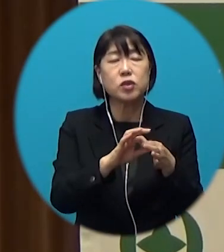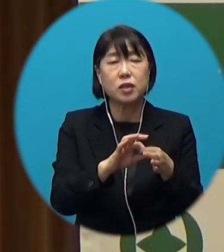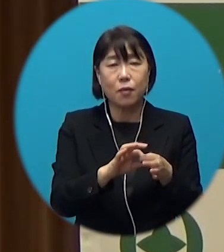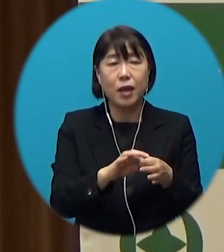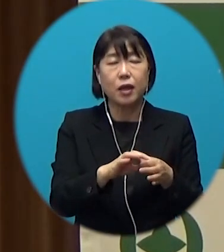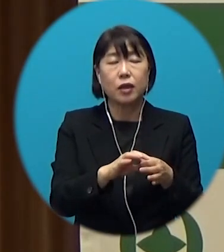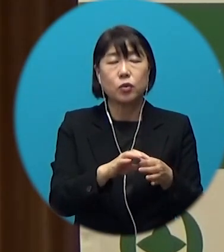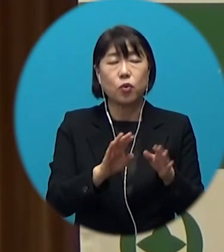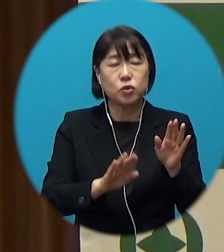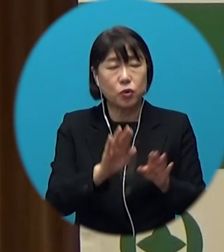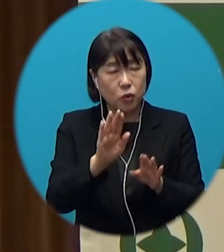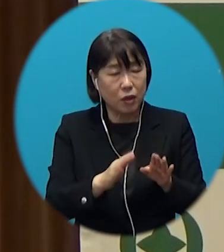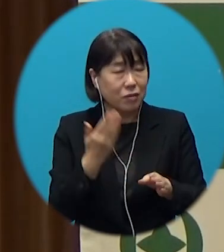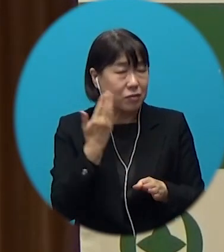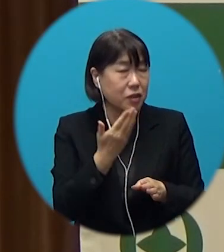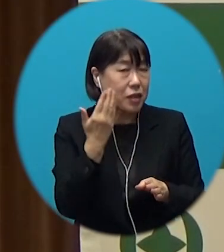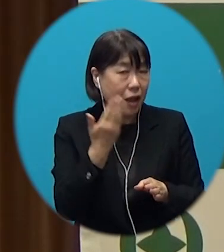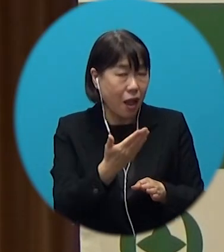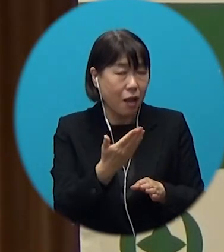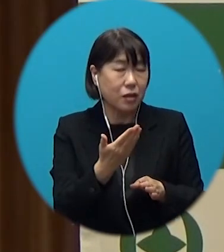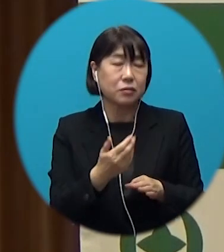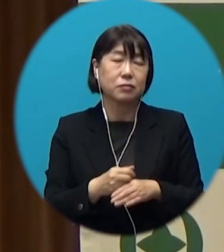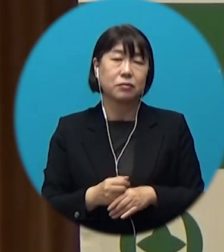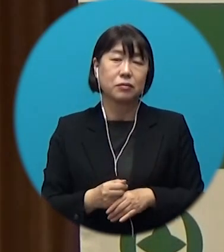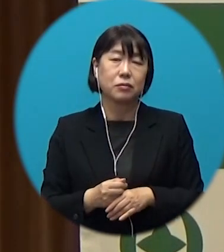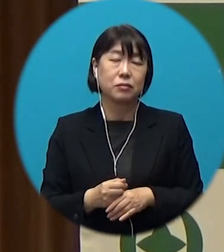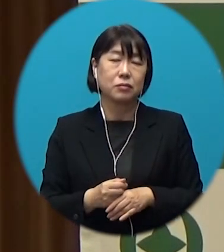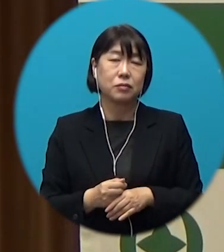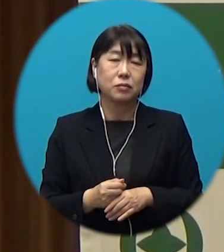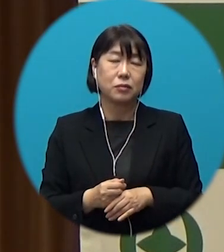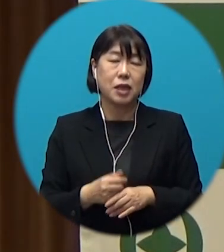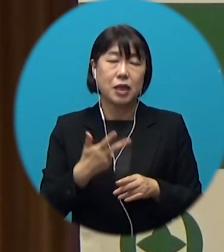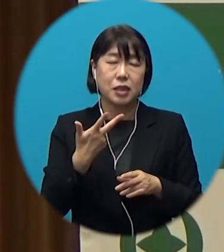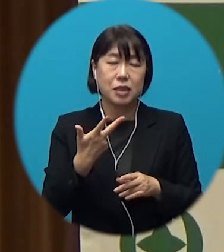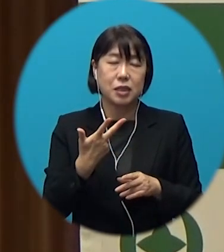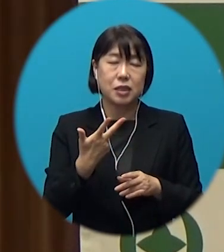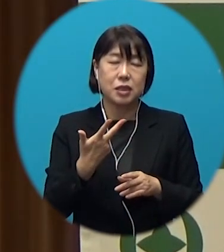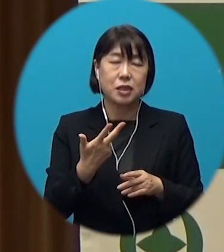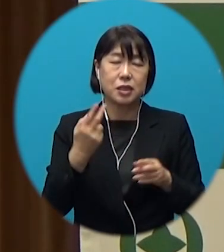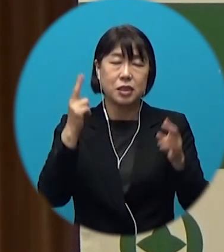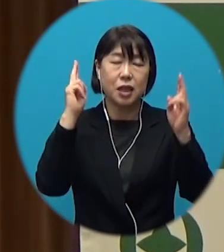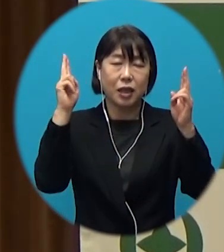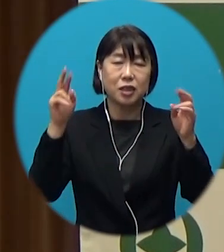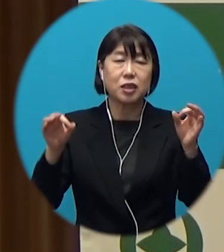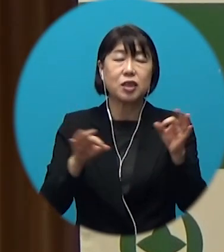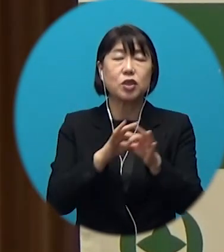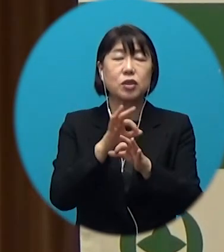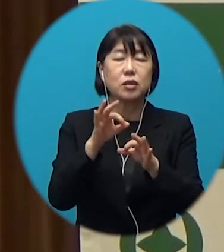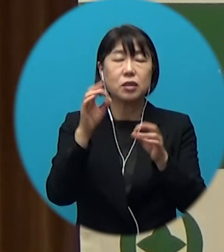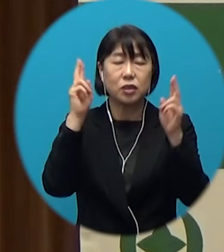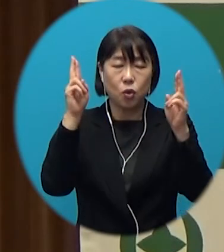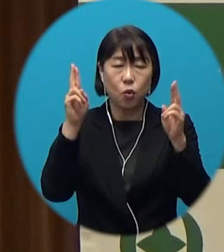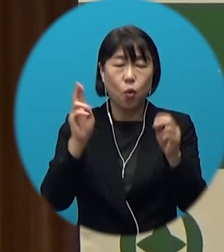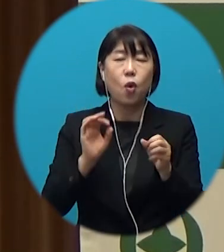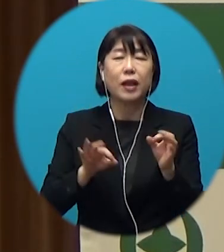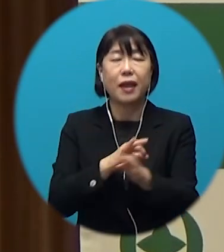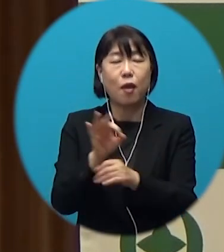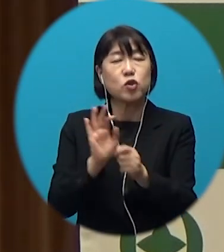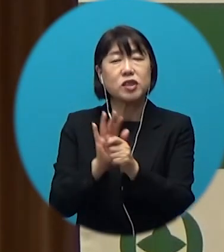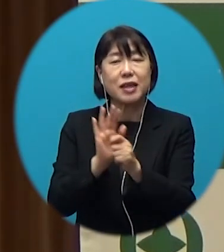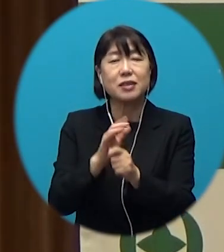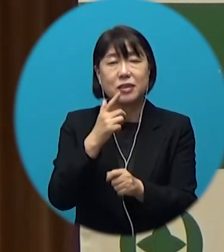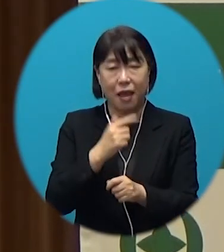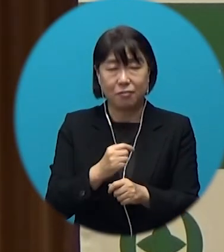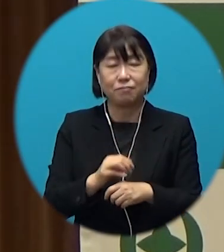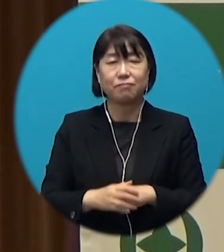伺いながらですね、市内に企業の経営の継続を支援していきたいというふうに思っております。